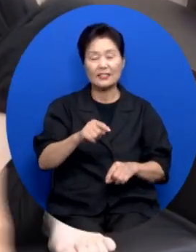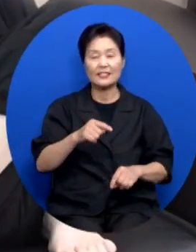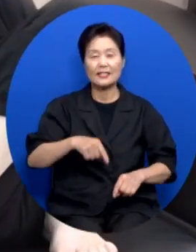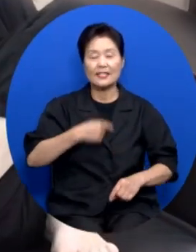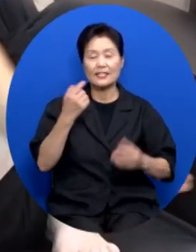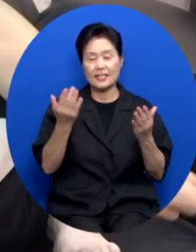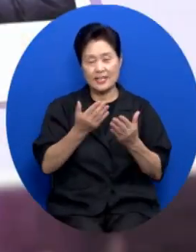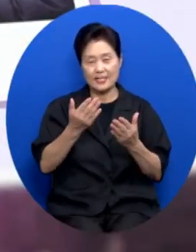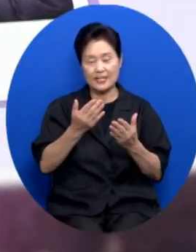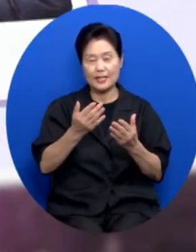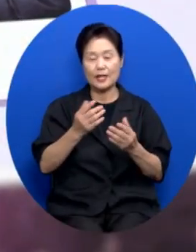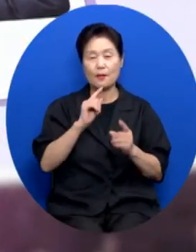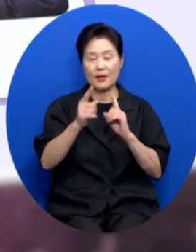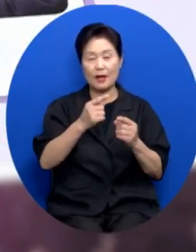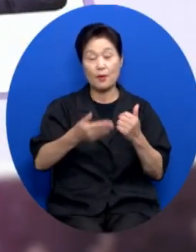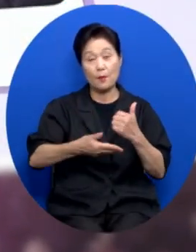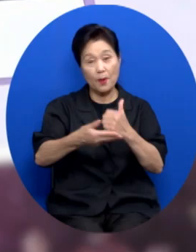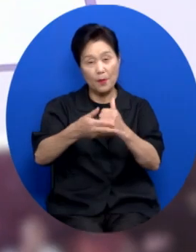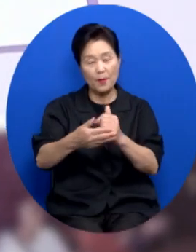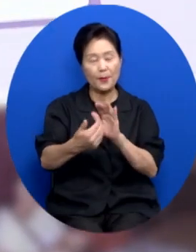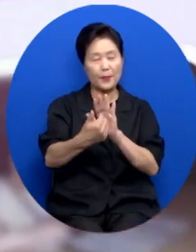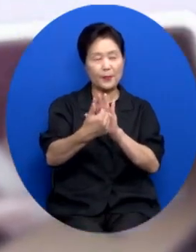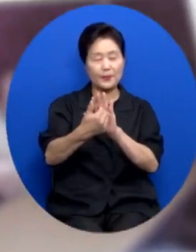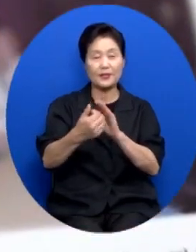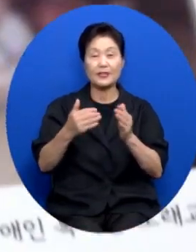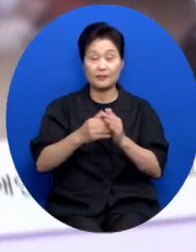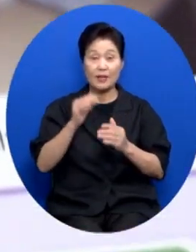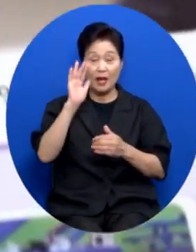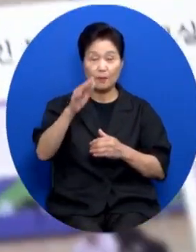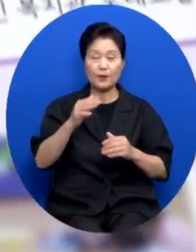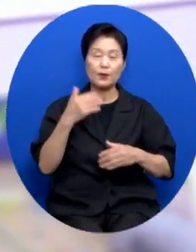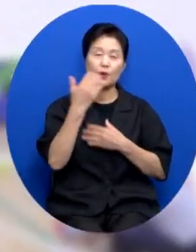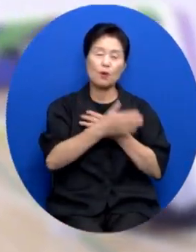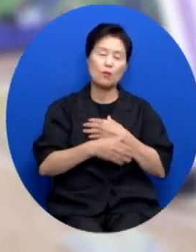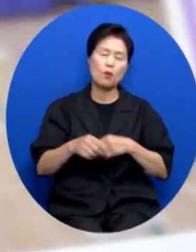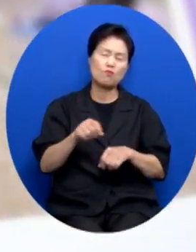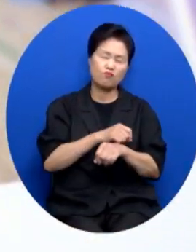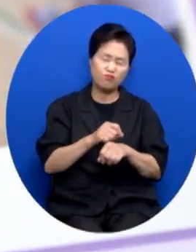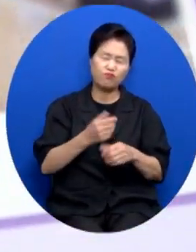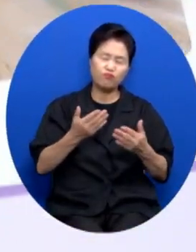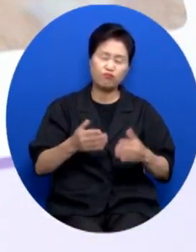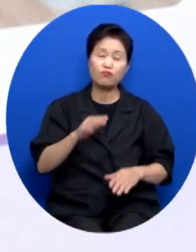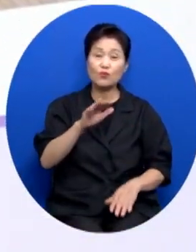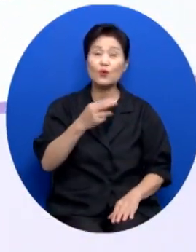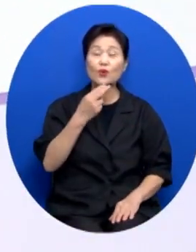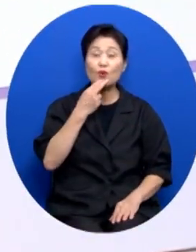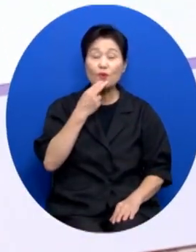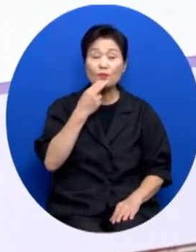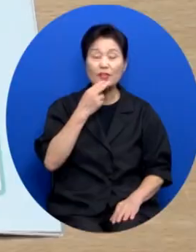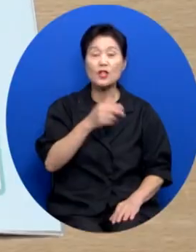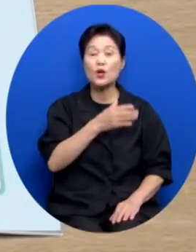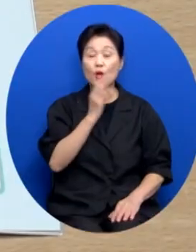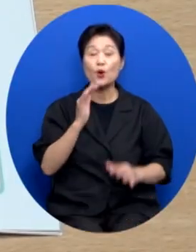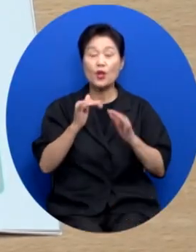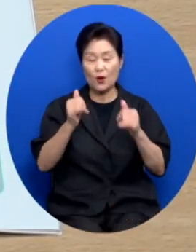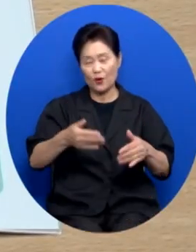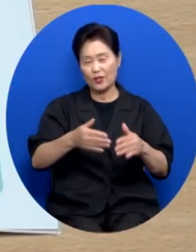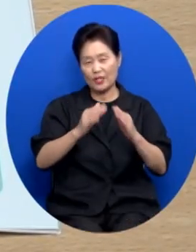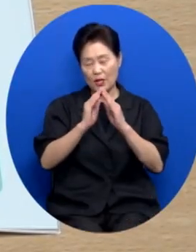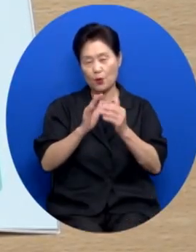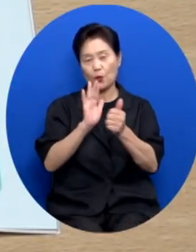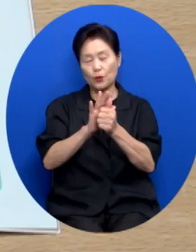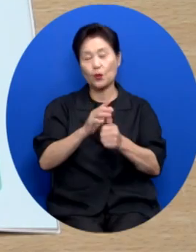모두 거절하기도 했습니다. 앞으로 몸이 불편한 가운데 쉴 곳이 없는 이들을 위한 요양원을 세워 돕고 싶다는 박